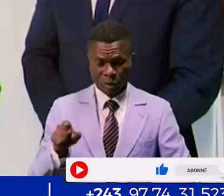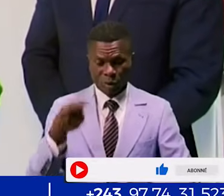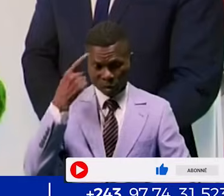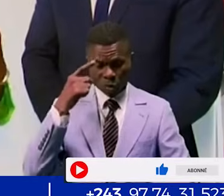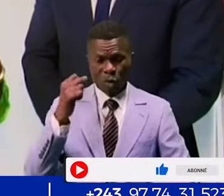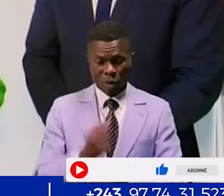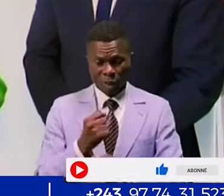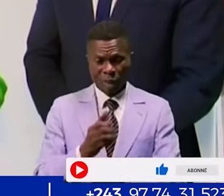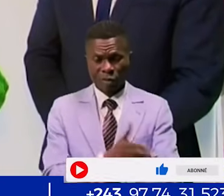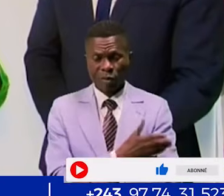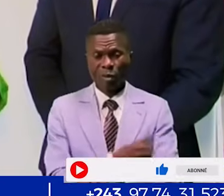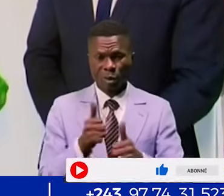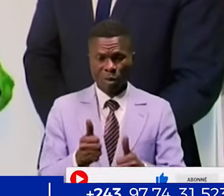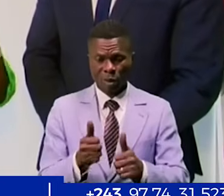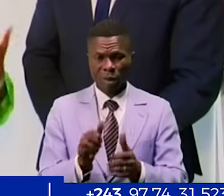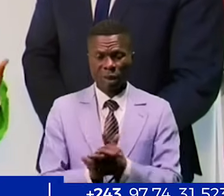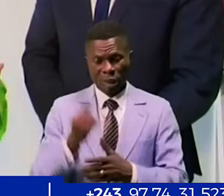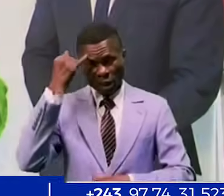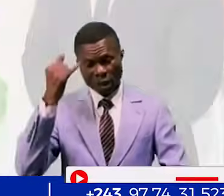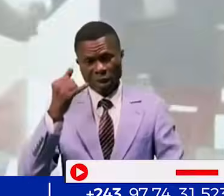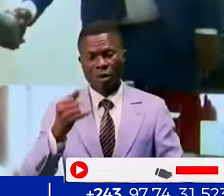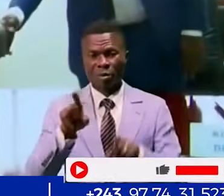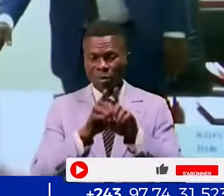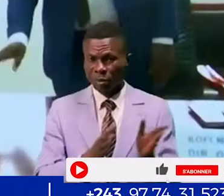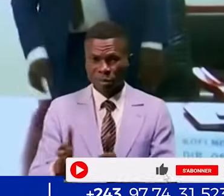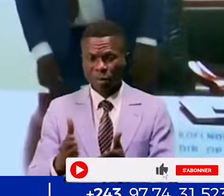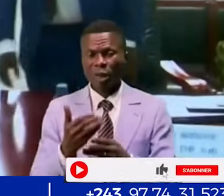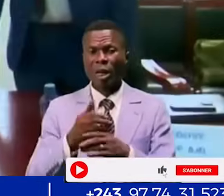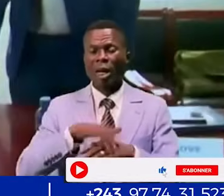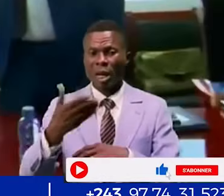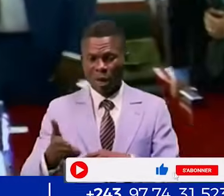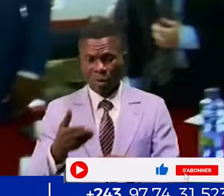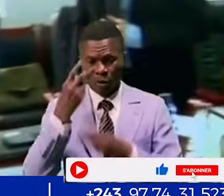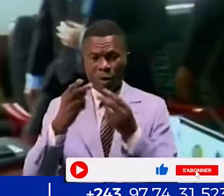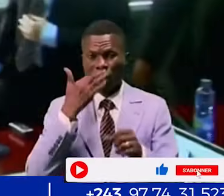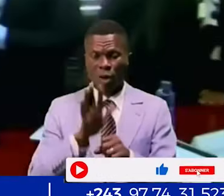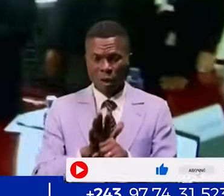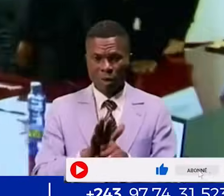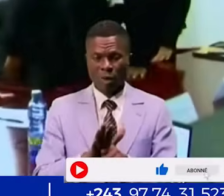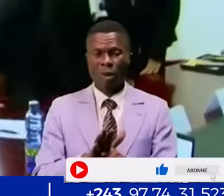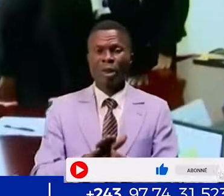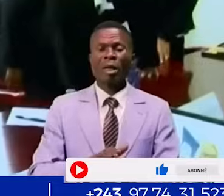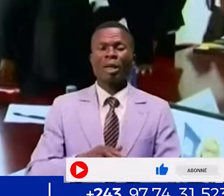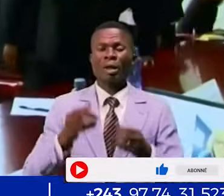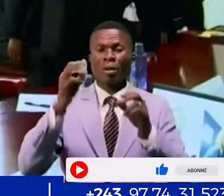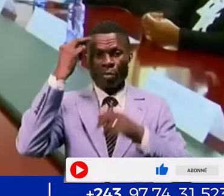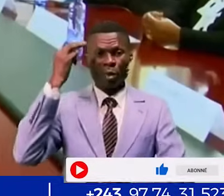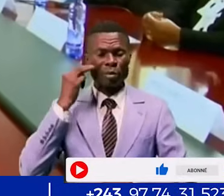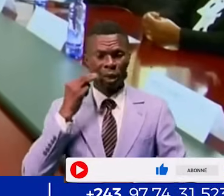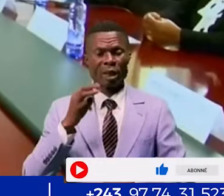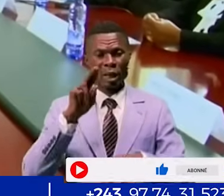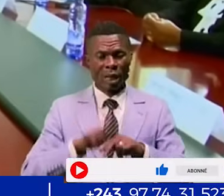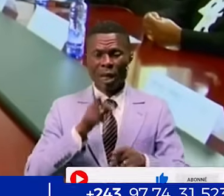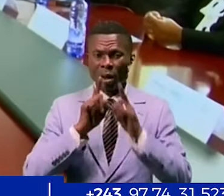plutôt de penser en aménagement. Bien après cette audience, le patron de l'urbanisme et de l'habitat